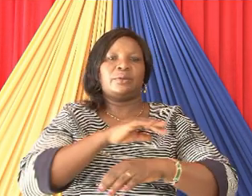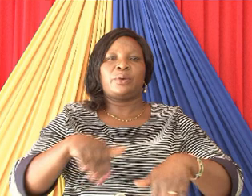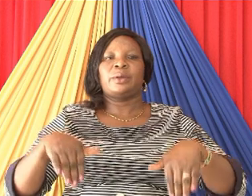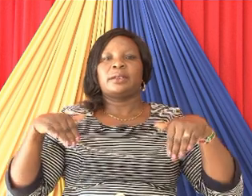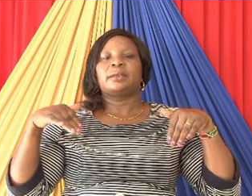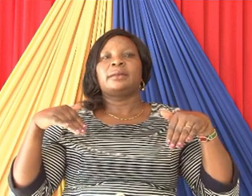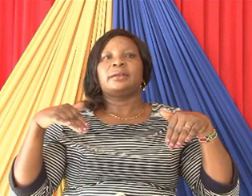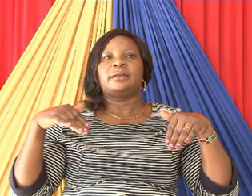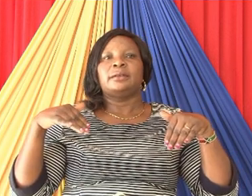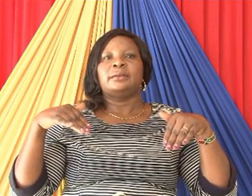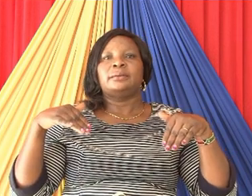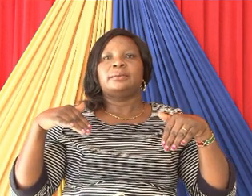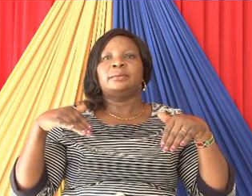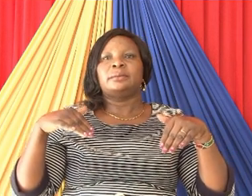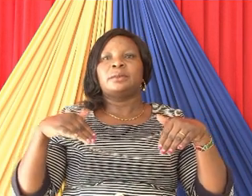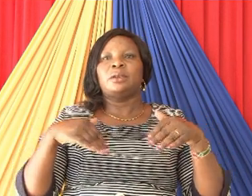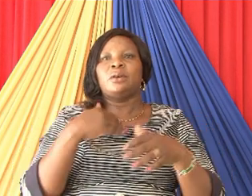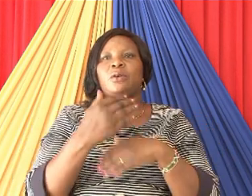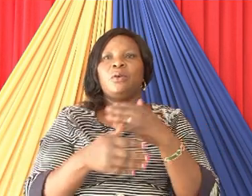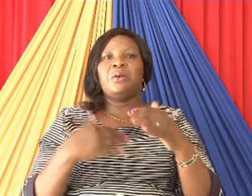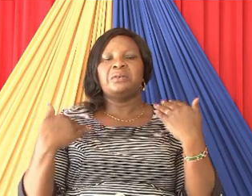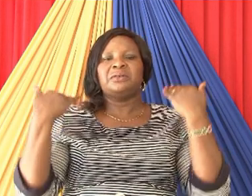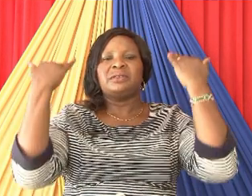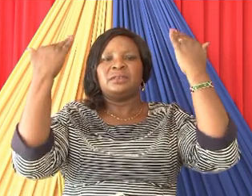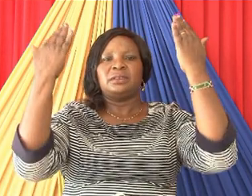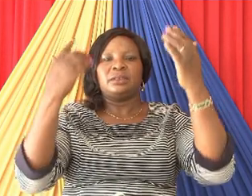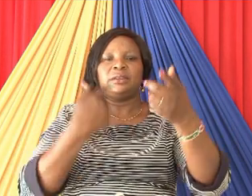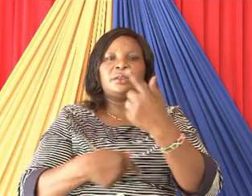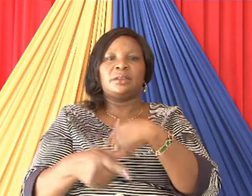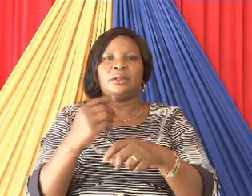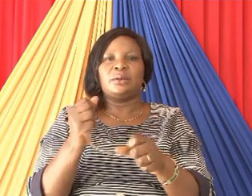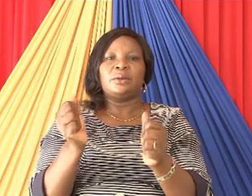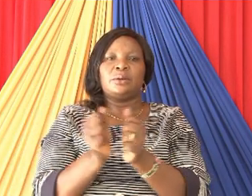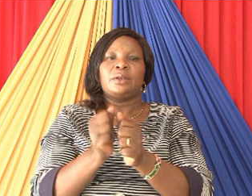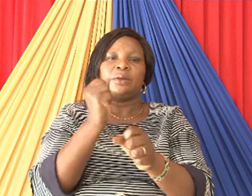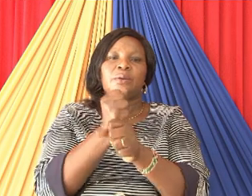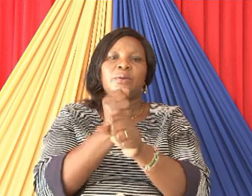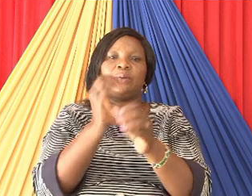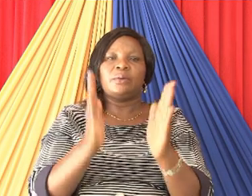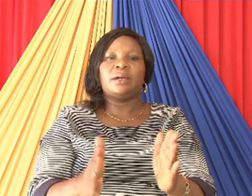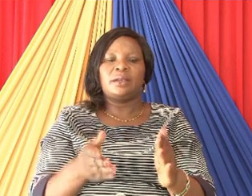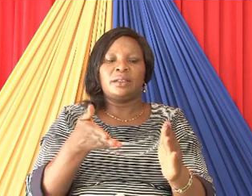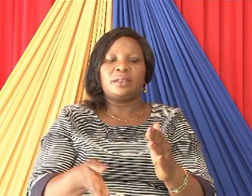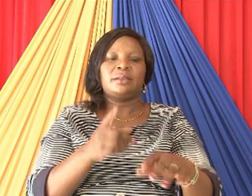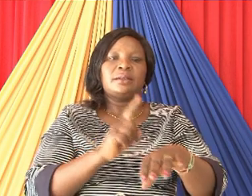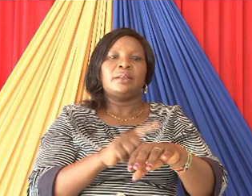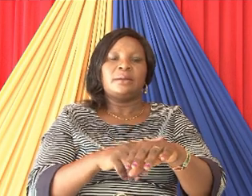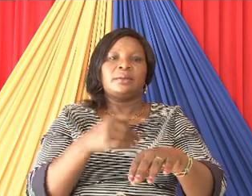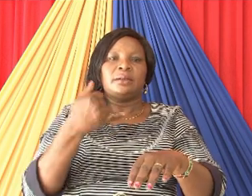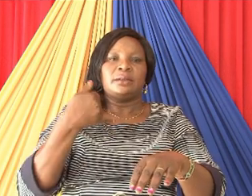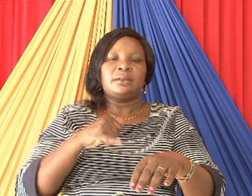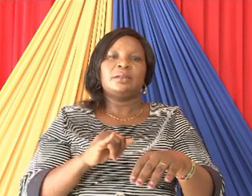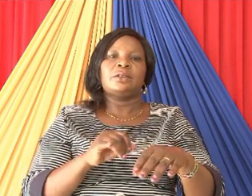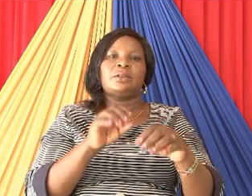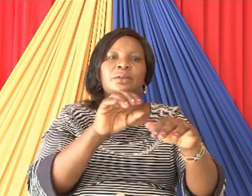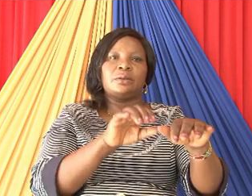Frustration that comes with a worker. Na wakati huu ni mkulima, na ni